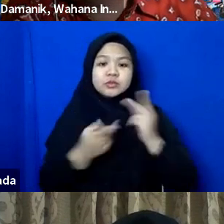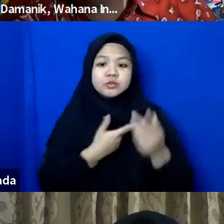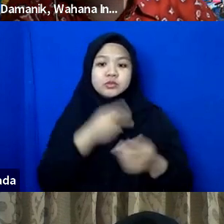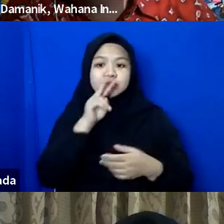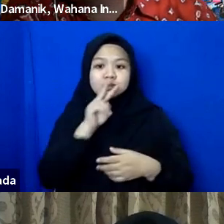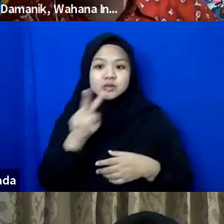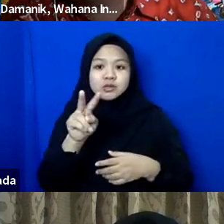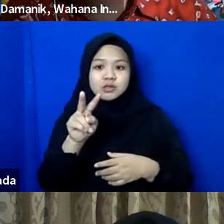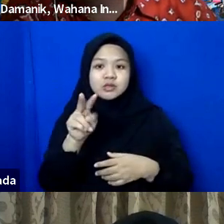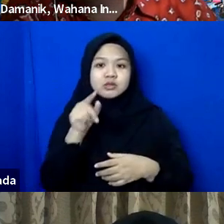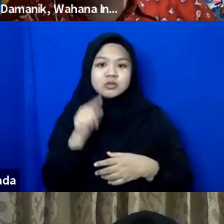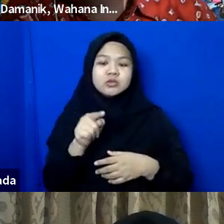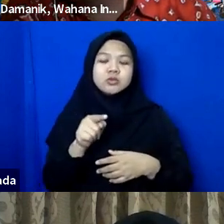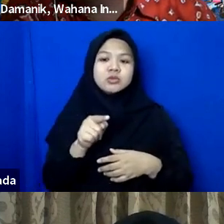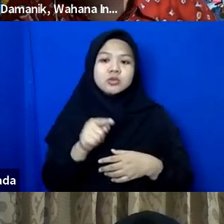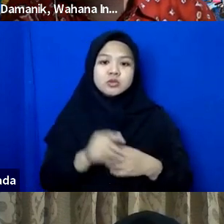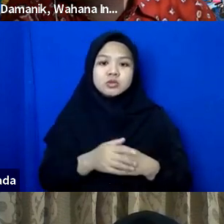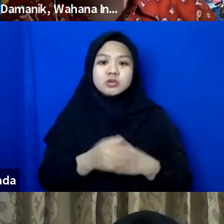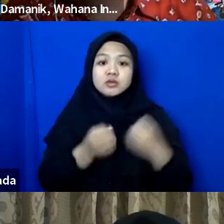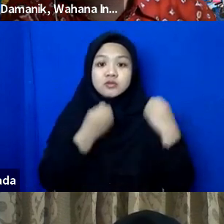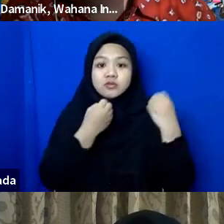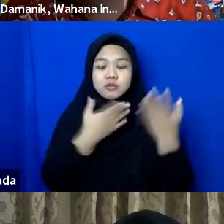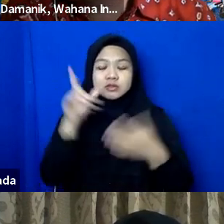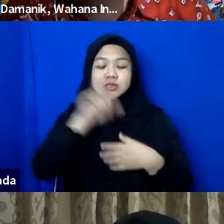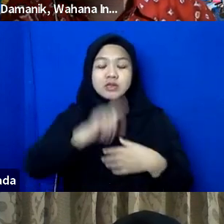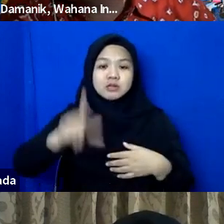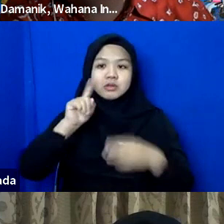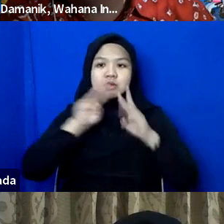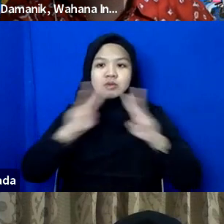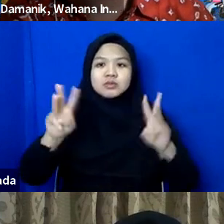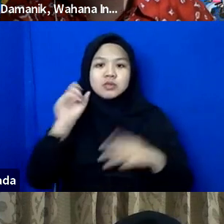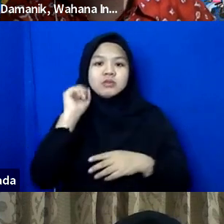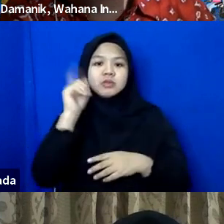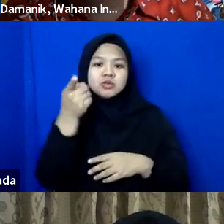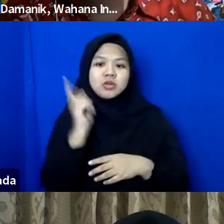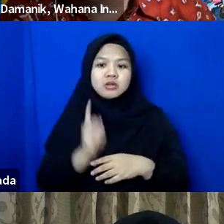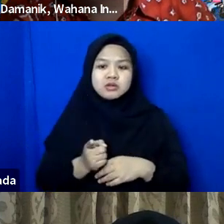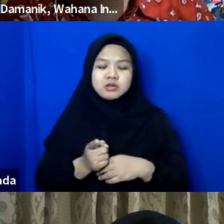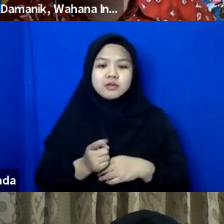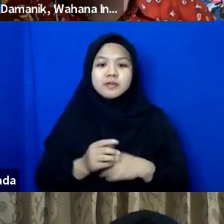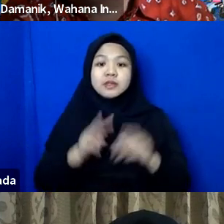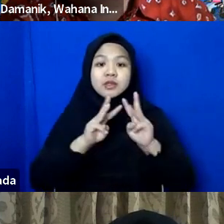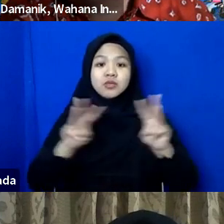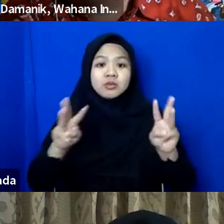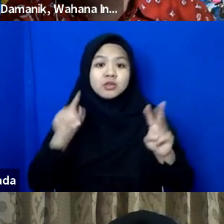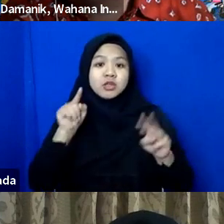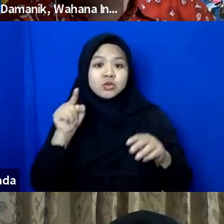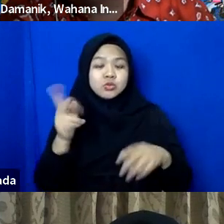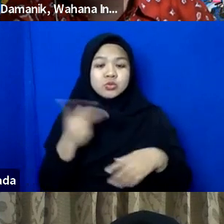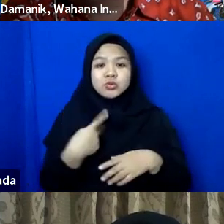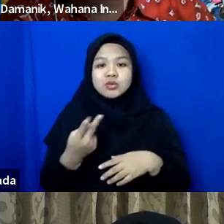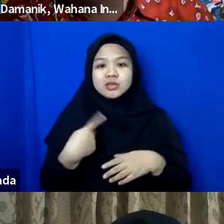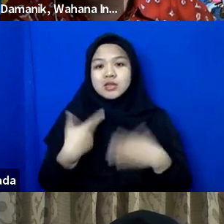mau ngelihat apa informasi lebih Tak hanya itu diet besok ada Nadia Insert itu juga kita